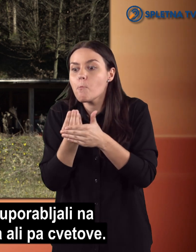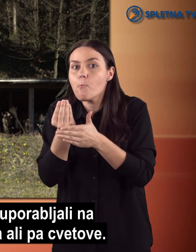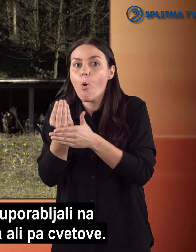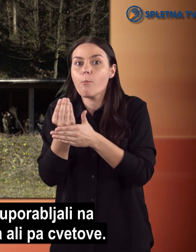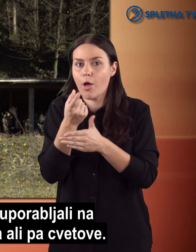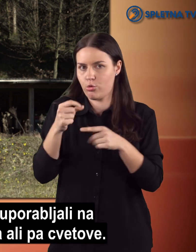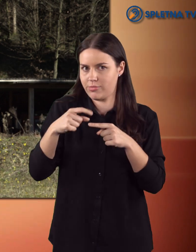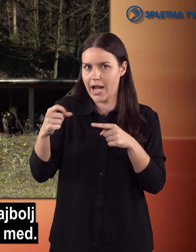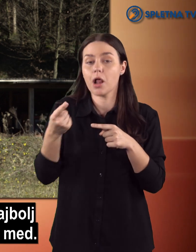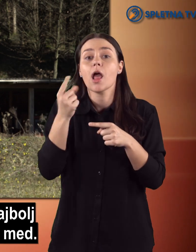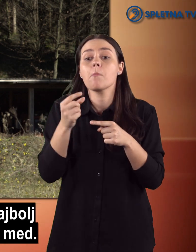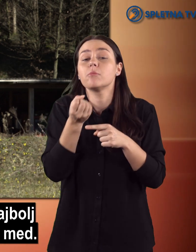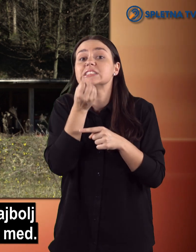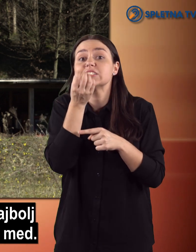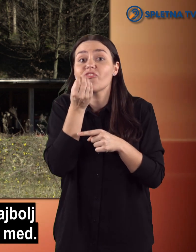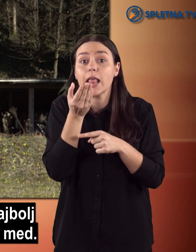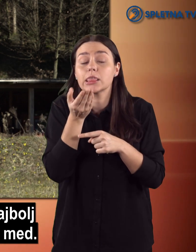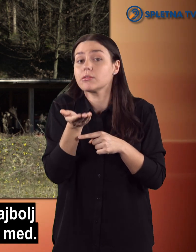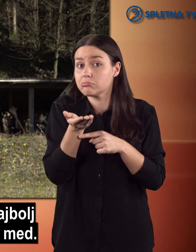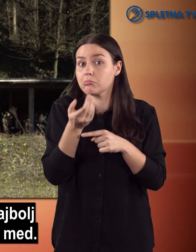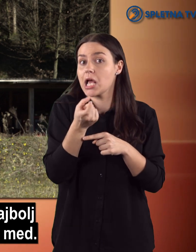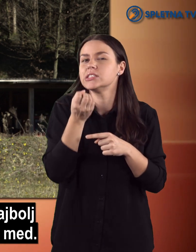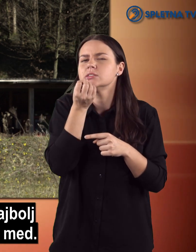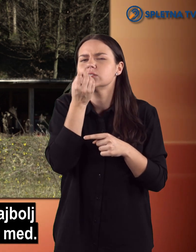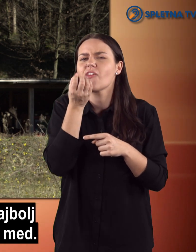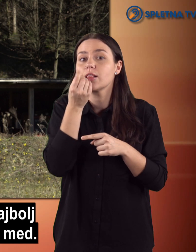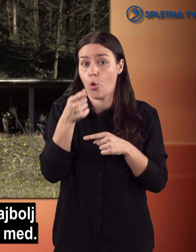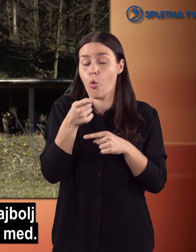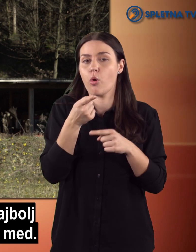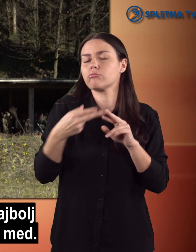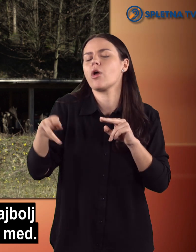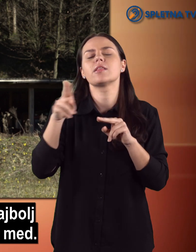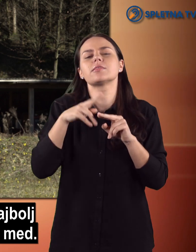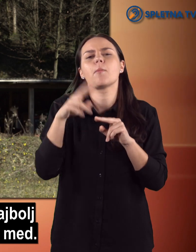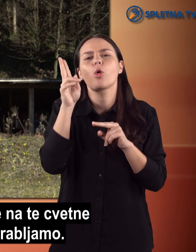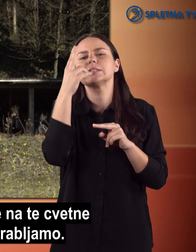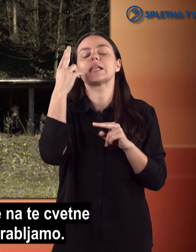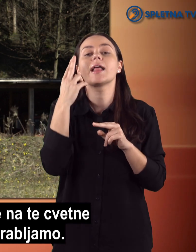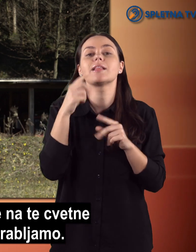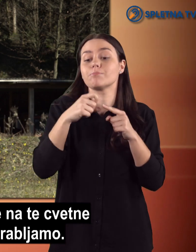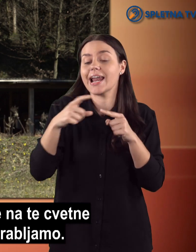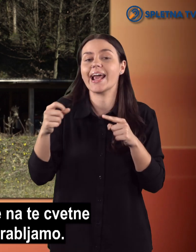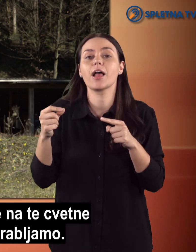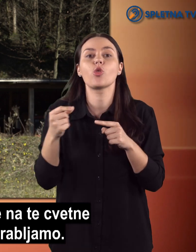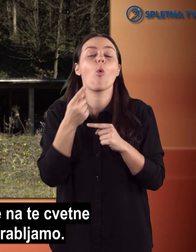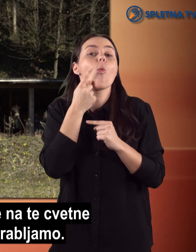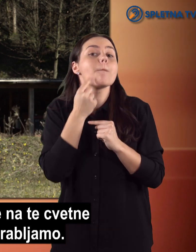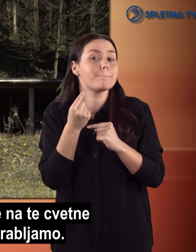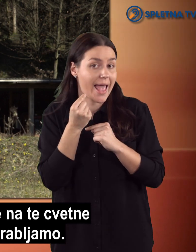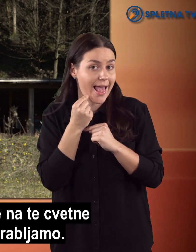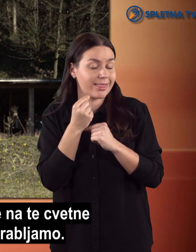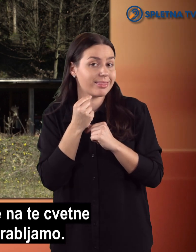pa cvetove, a ne. Iz cvetov je najbolj znan regratov med. Potem bi pa opozorila še